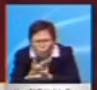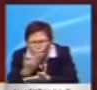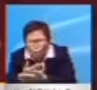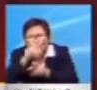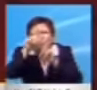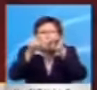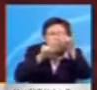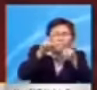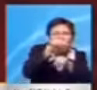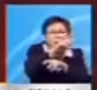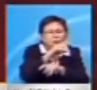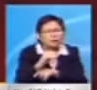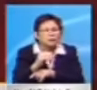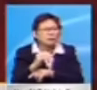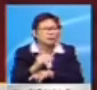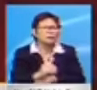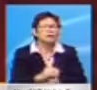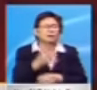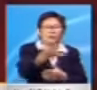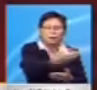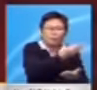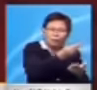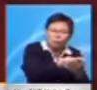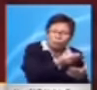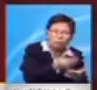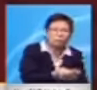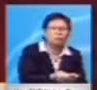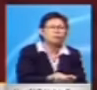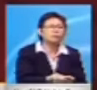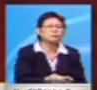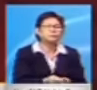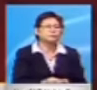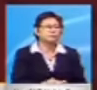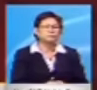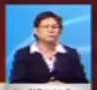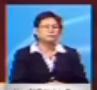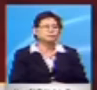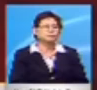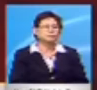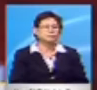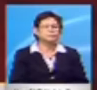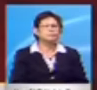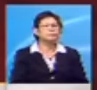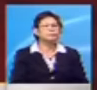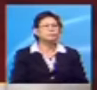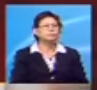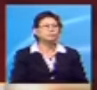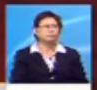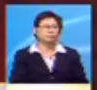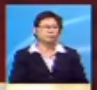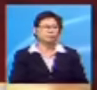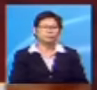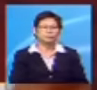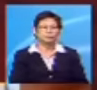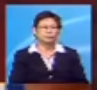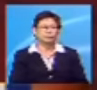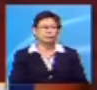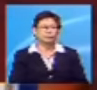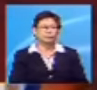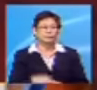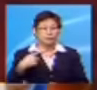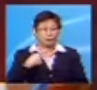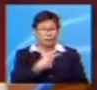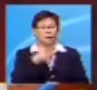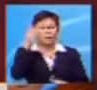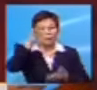dapat bimbingan di mana usah ini kita akan